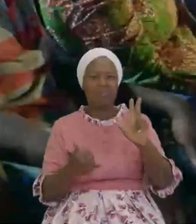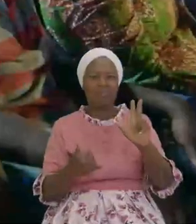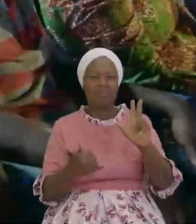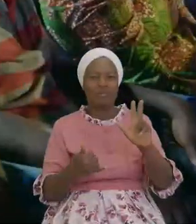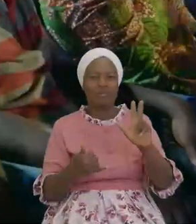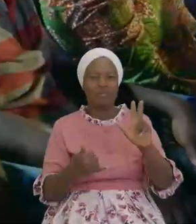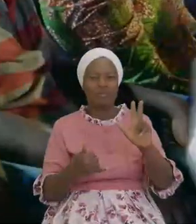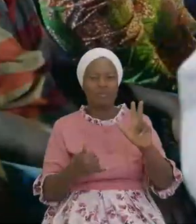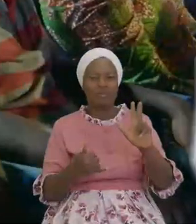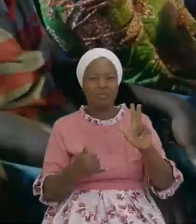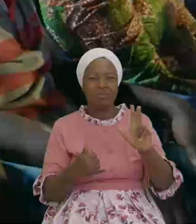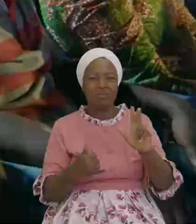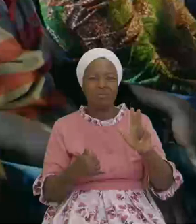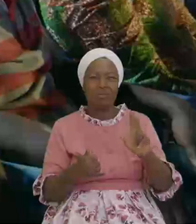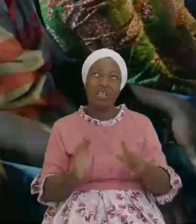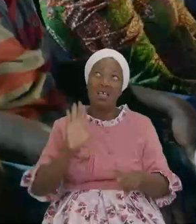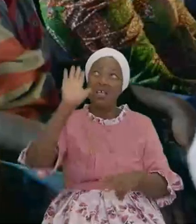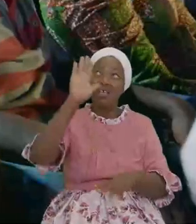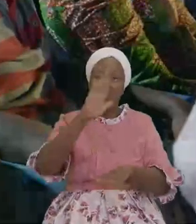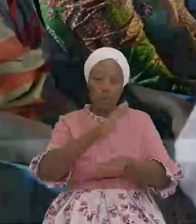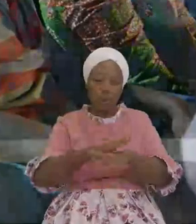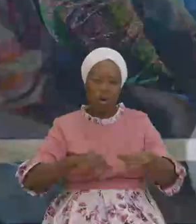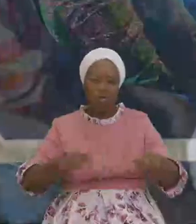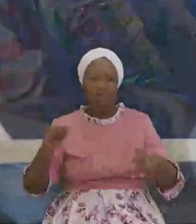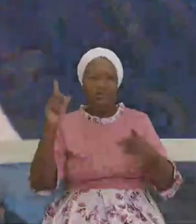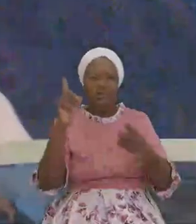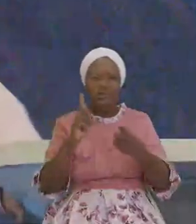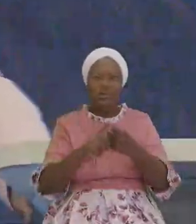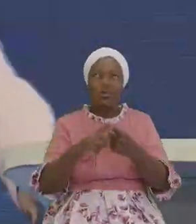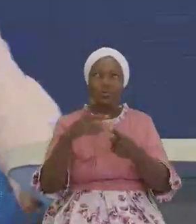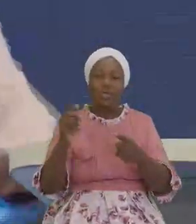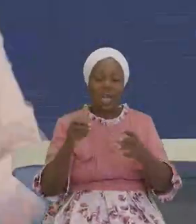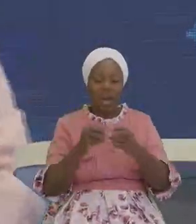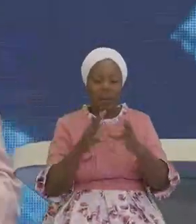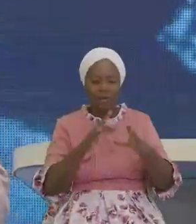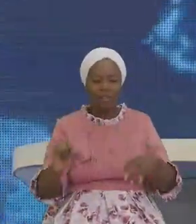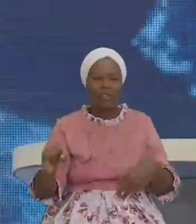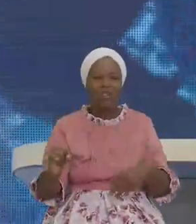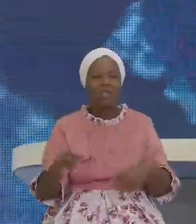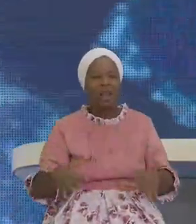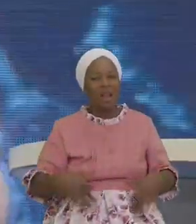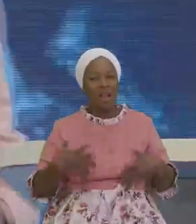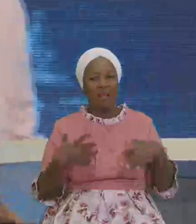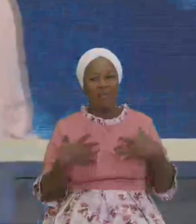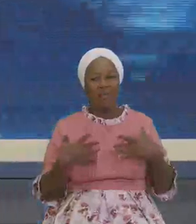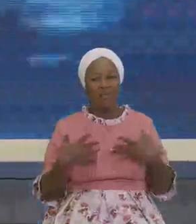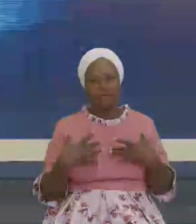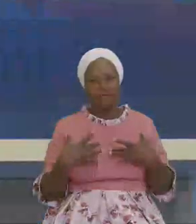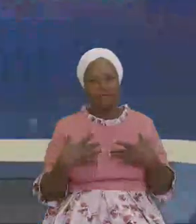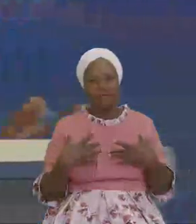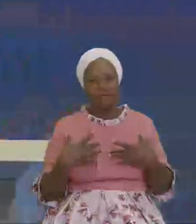venir. Troisième point maintenant, nous considérons son appel à la vie